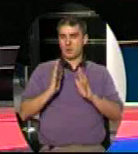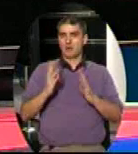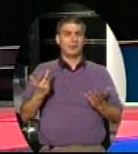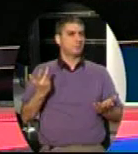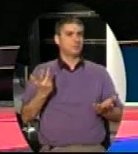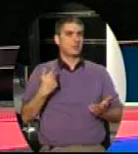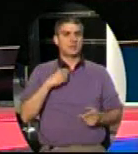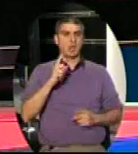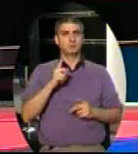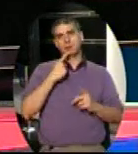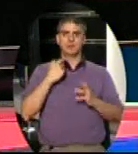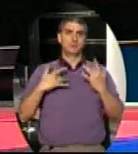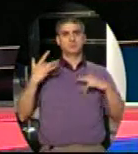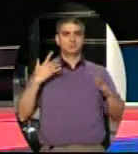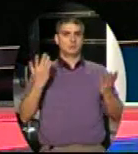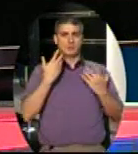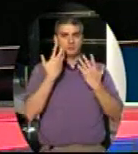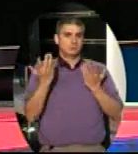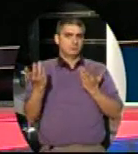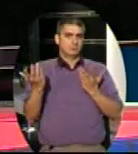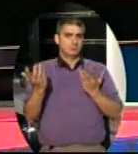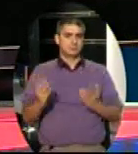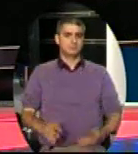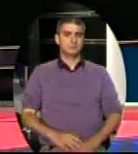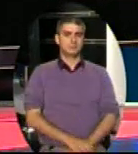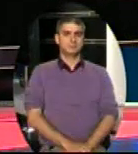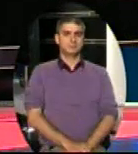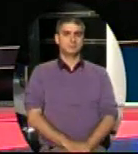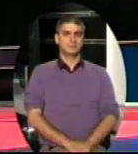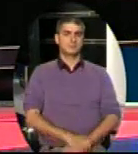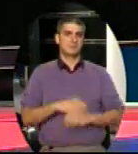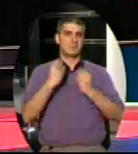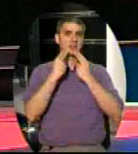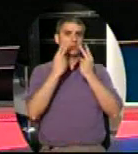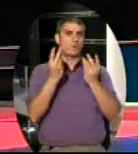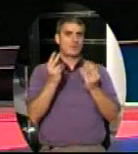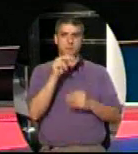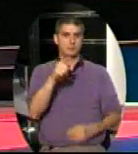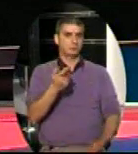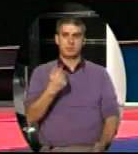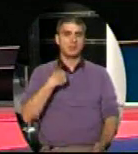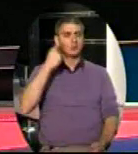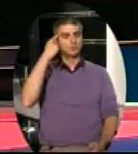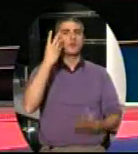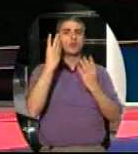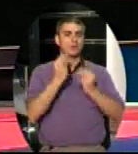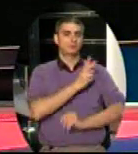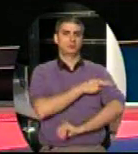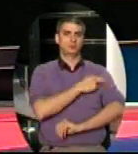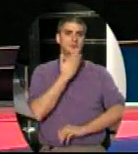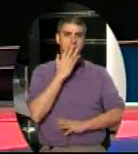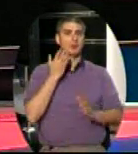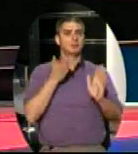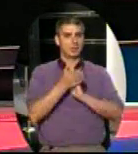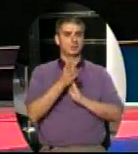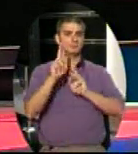חושב שאני צריך פה להצטדק ולהעביר איזה בכלל תגובה בעניין הזה. אני חושב שטוב שמשטרת ישראל אגב